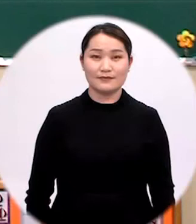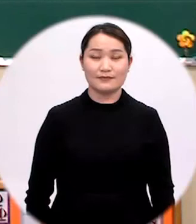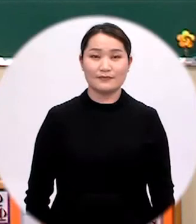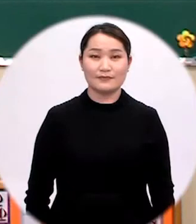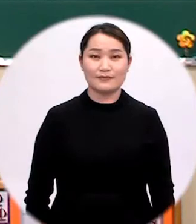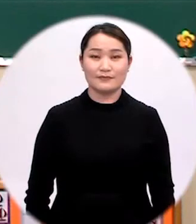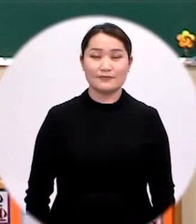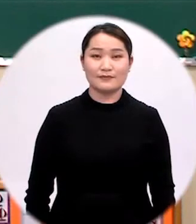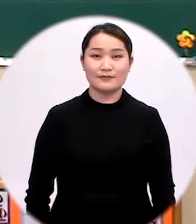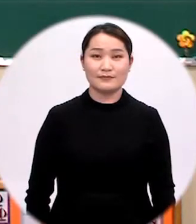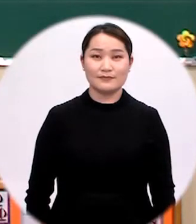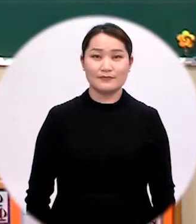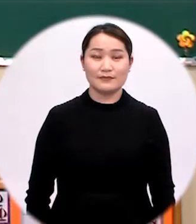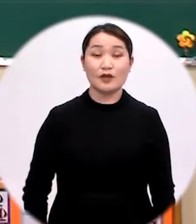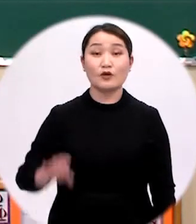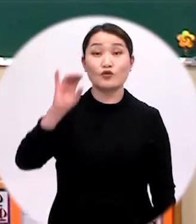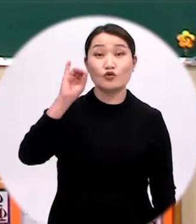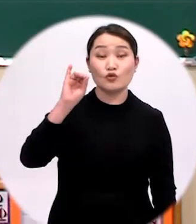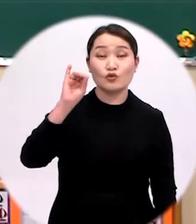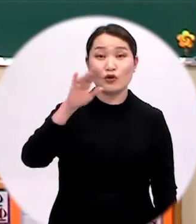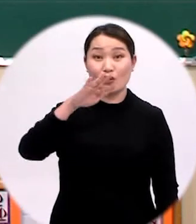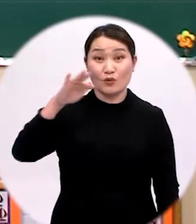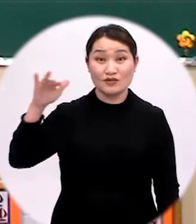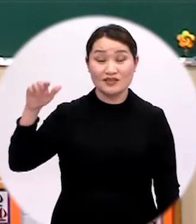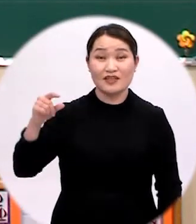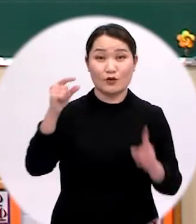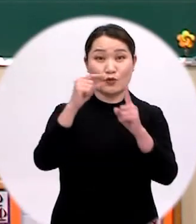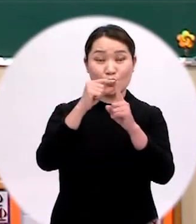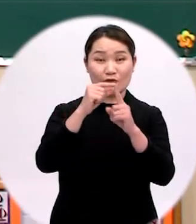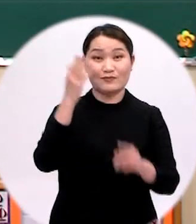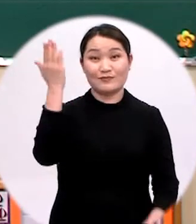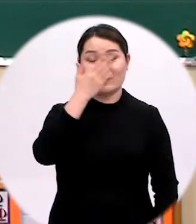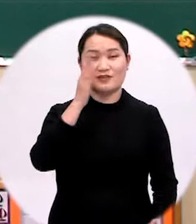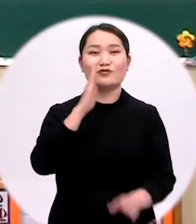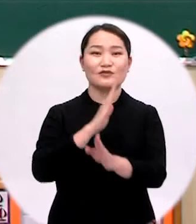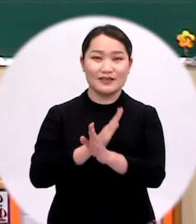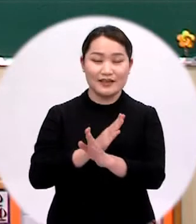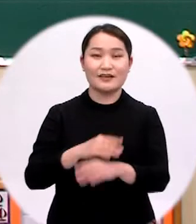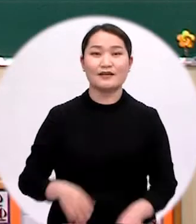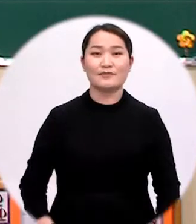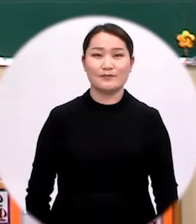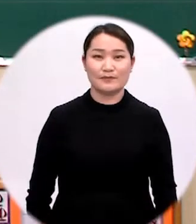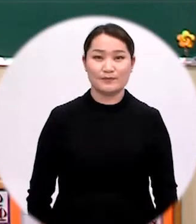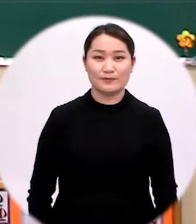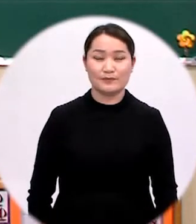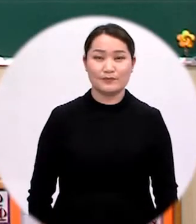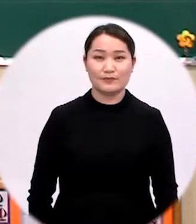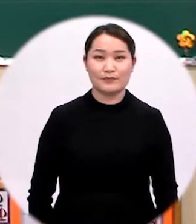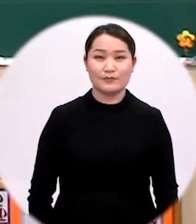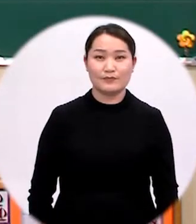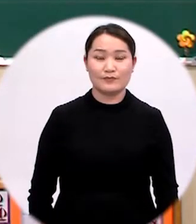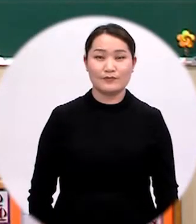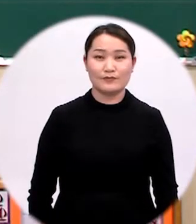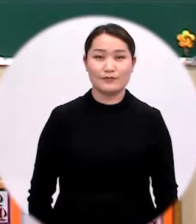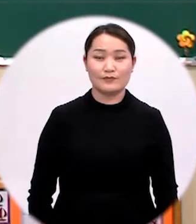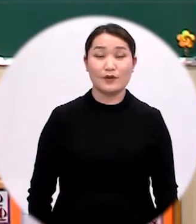За, одоо хүүхдүүдээ юу үсэг орсон үгэн уншиж сурлаа. Одоо бид яах ёстой вэ?